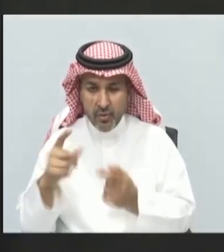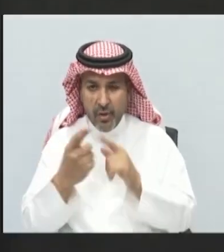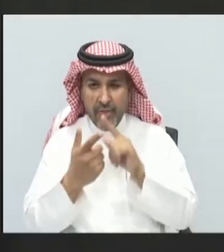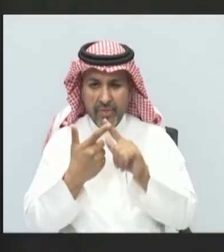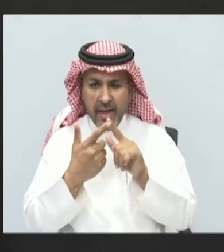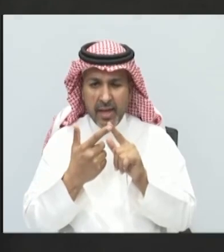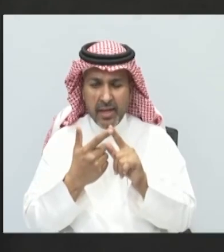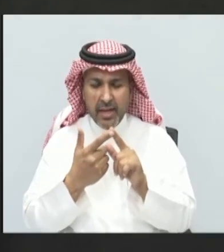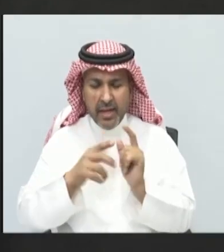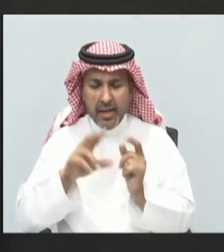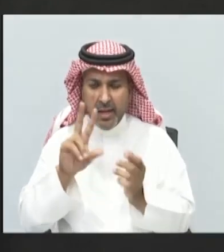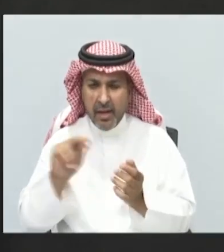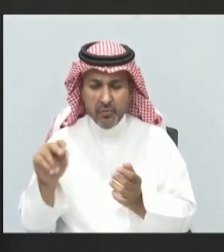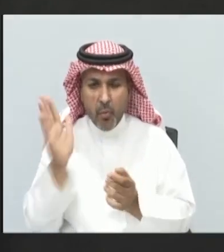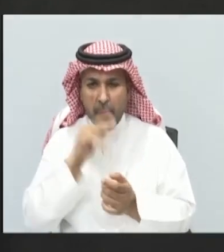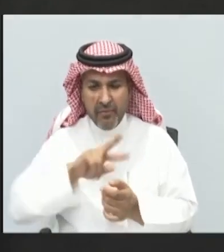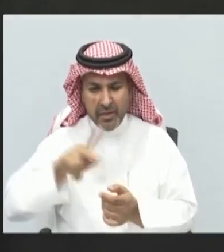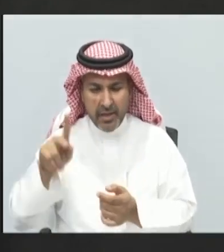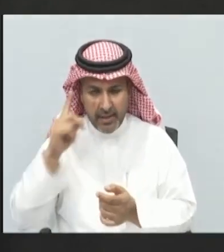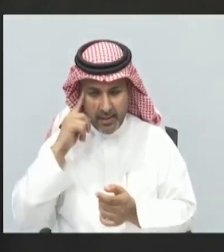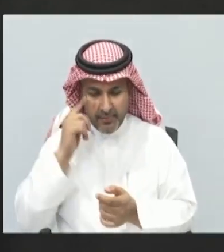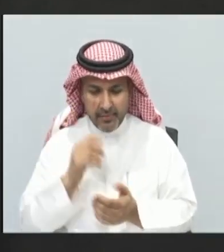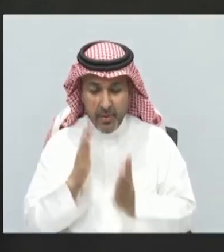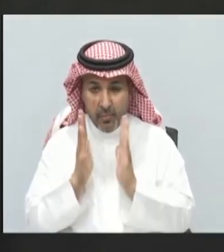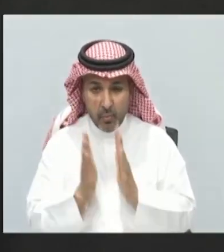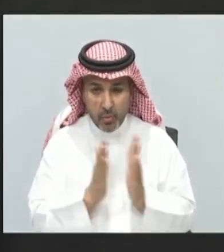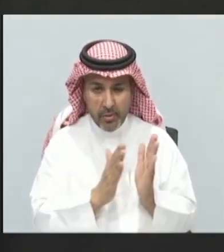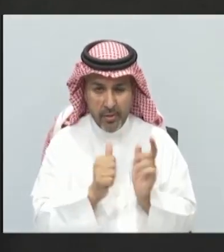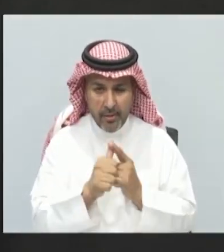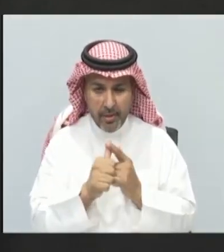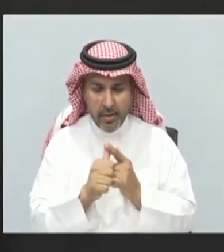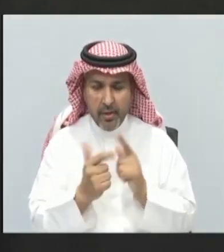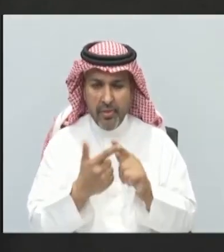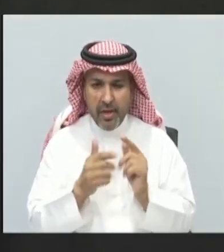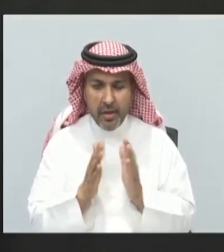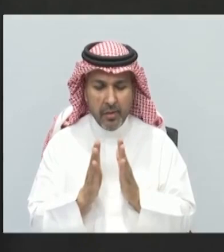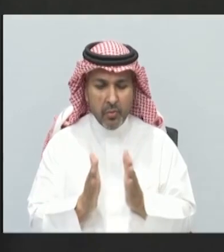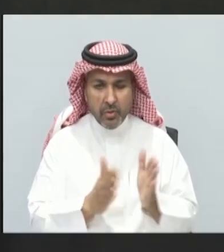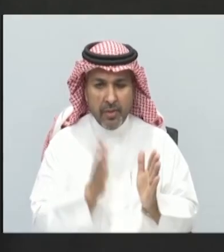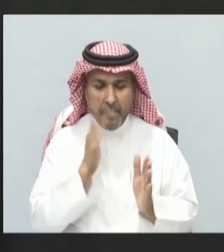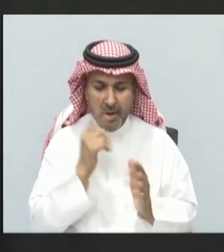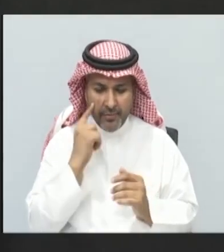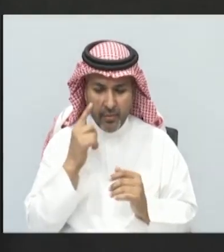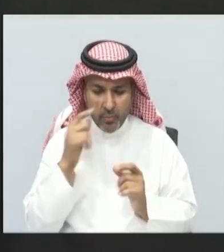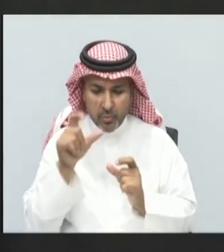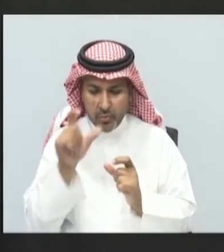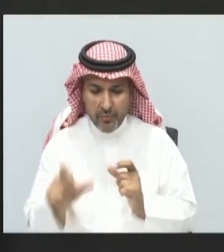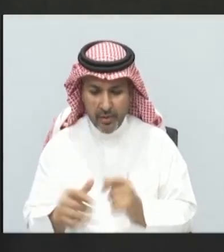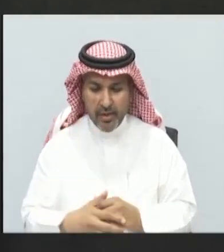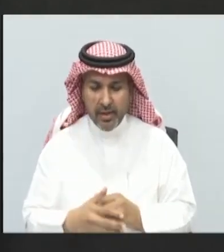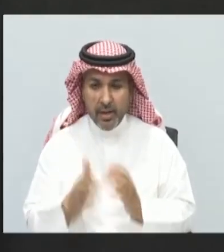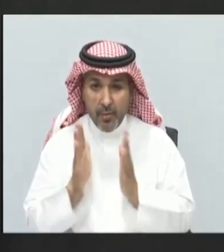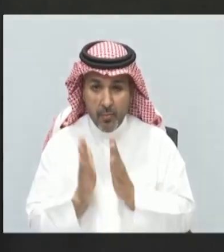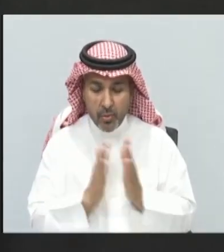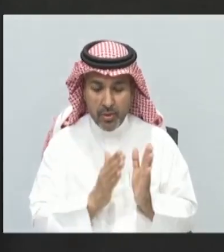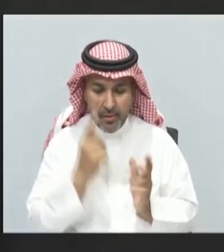غير منتظمه لو ذكرت قارن بين الحركه المنتظمه والغير منتظمه ف ستبدع في ذلك بسبب اننا